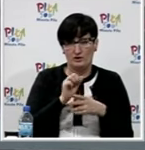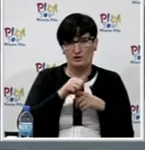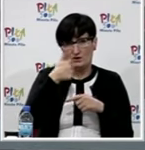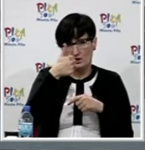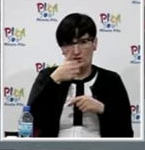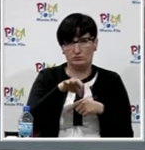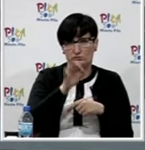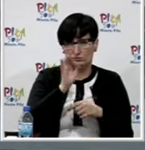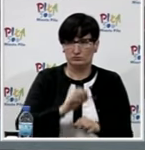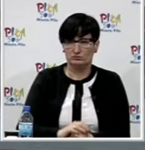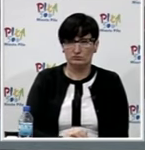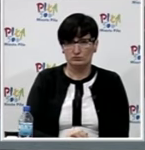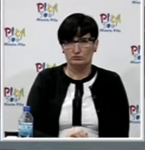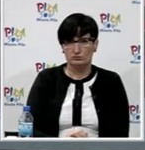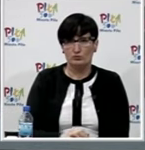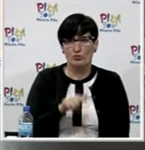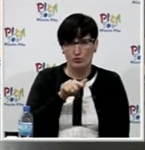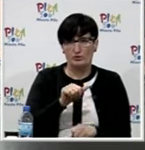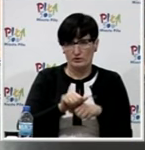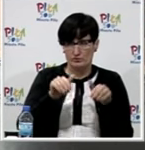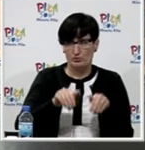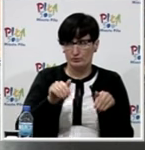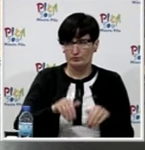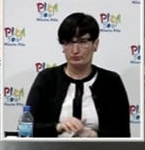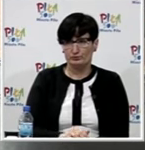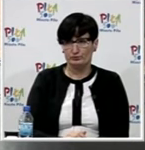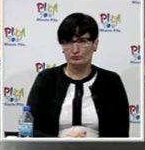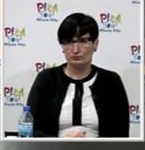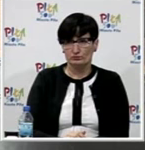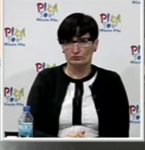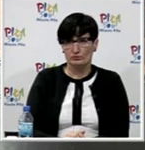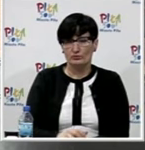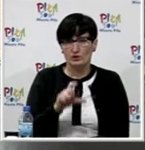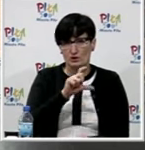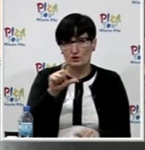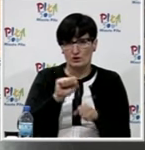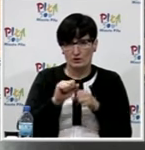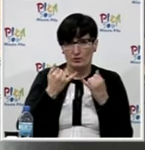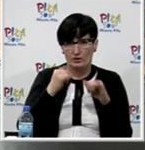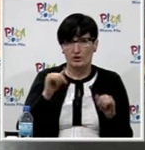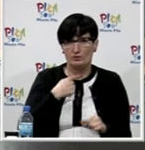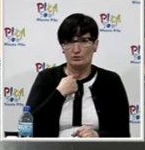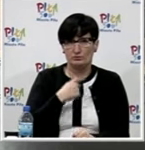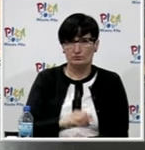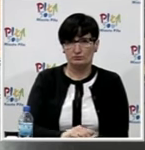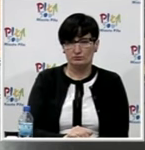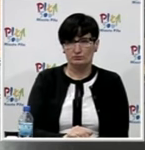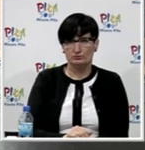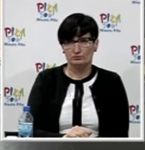Więc możliwe to jest. Dziękuję. Czy są inne głosy? Bardzo proszę.